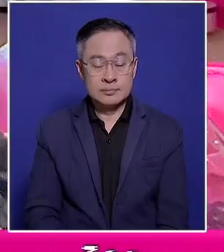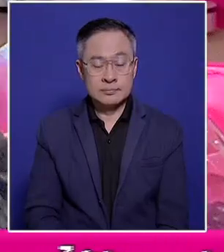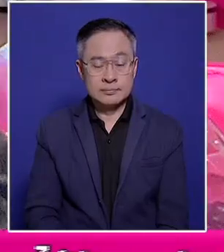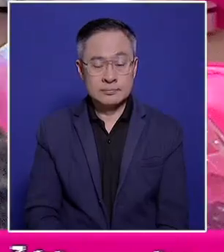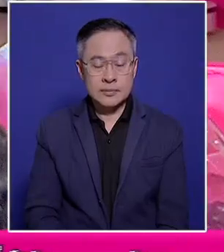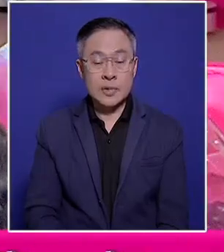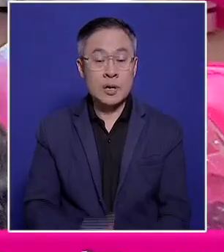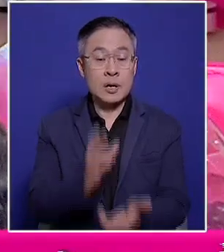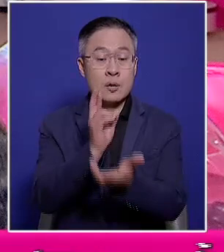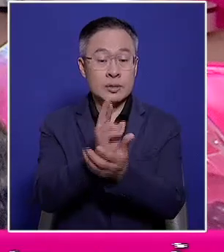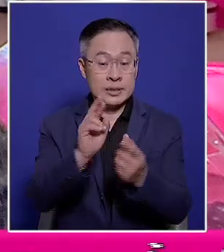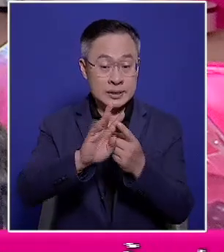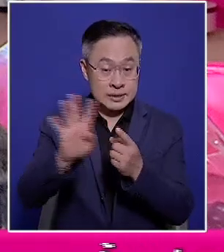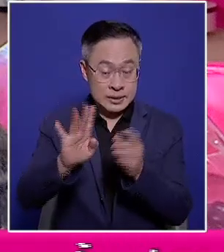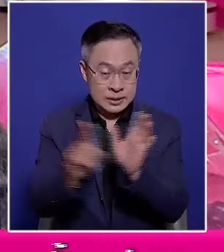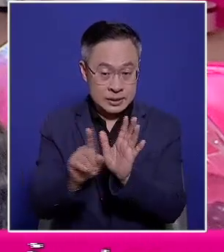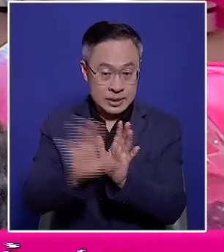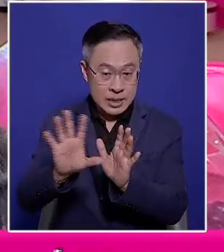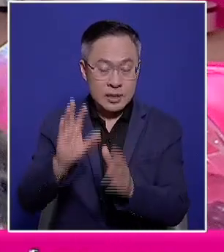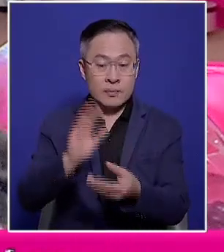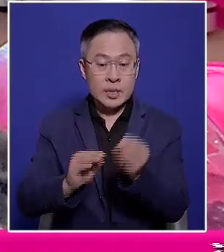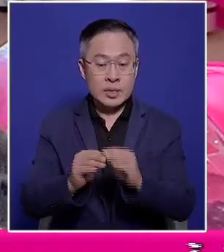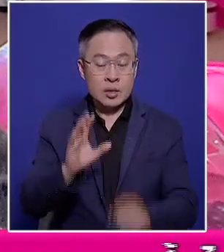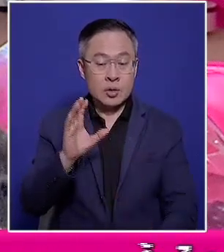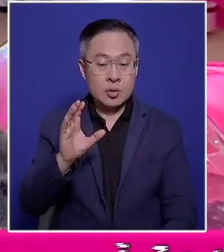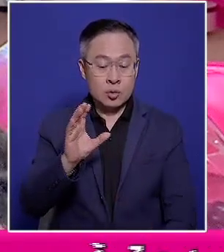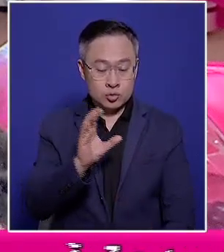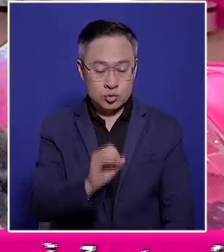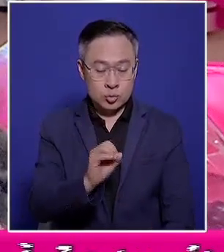อันดับที่4หมุนครั้งที่5เลขที่ออก